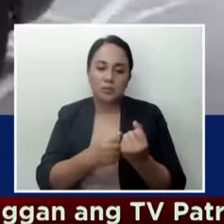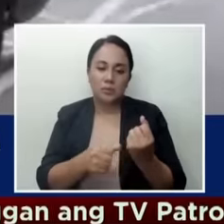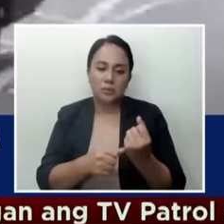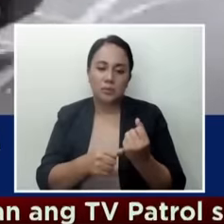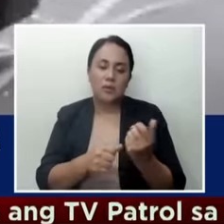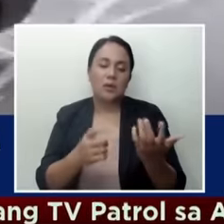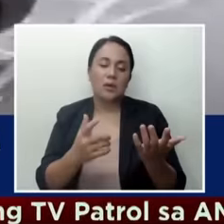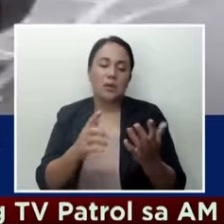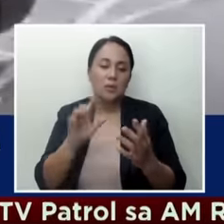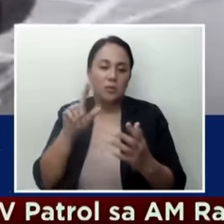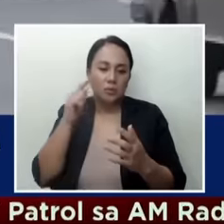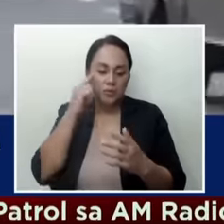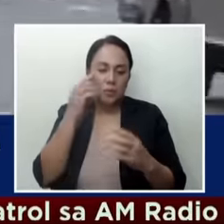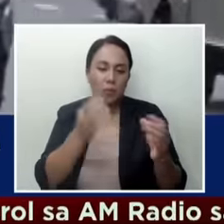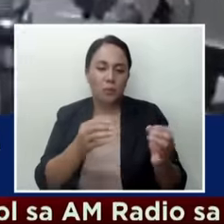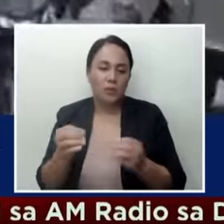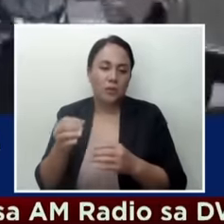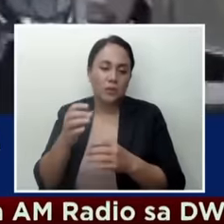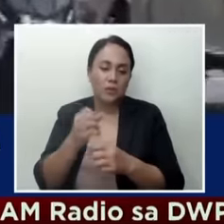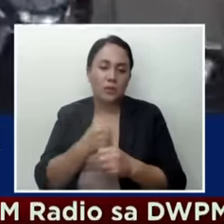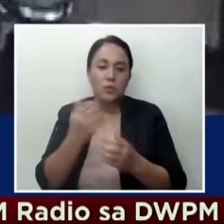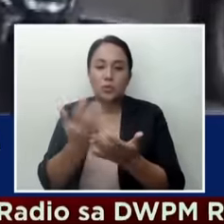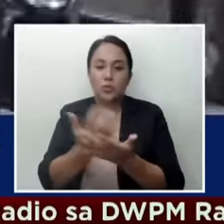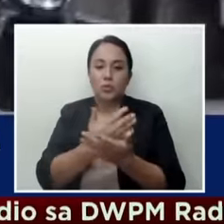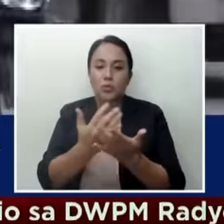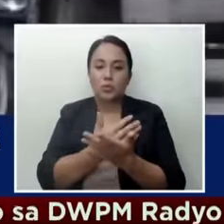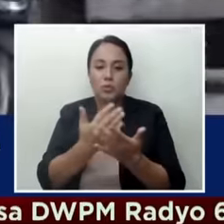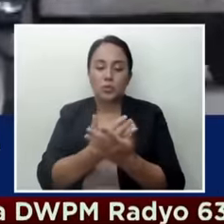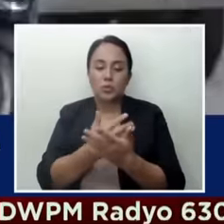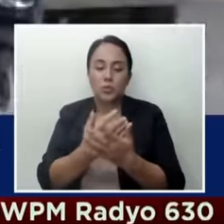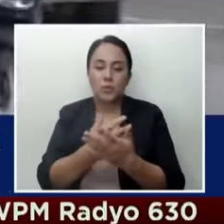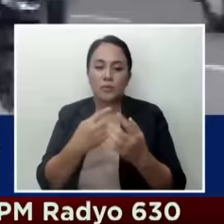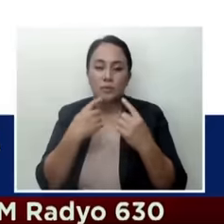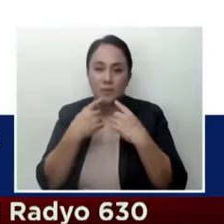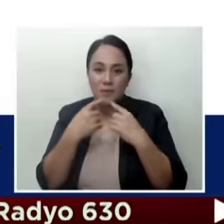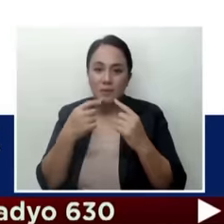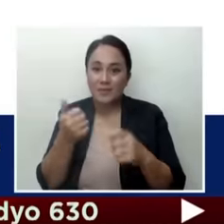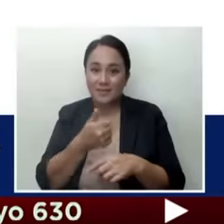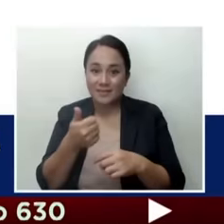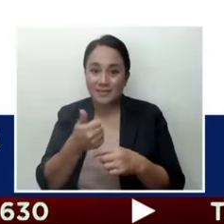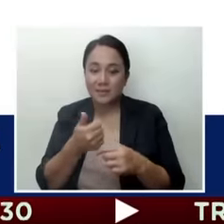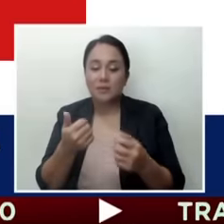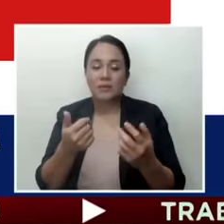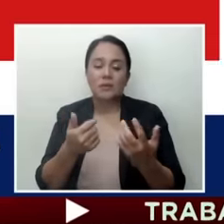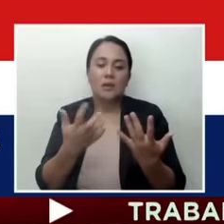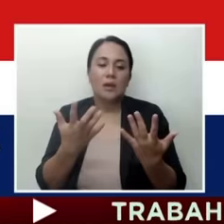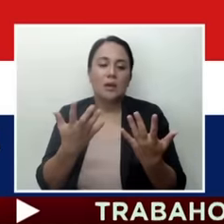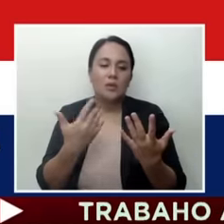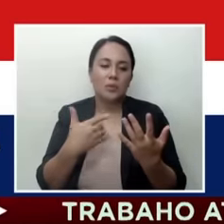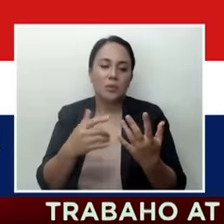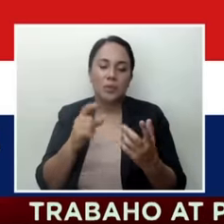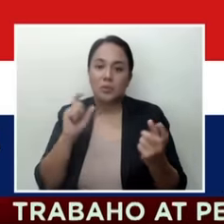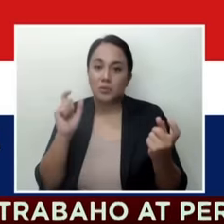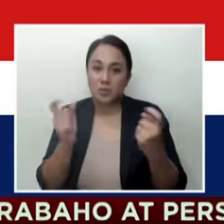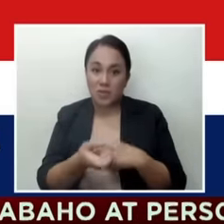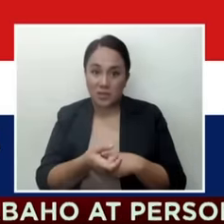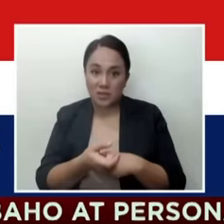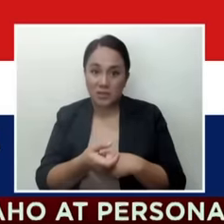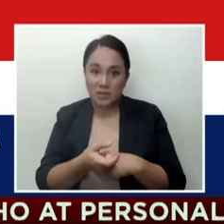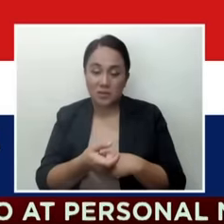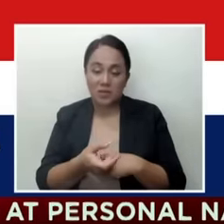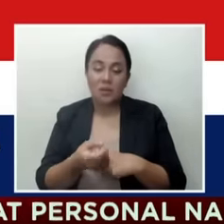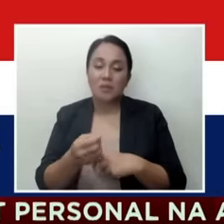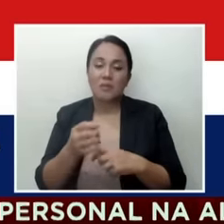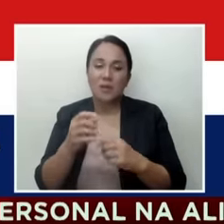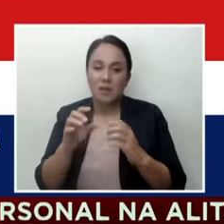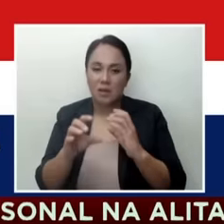sa mga operators na kukuha ng modernized public utility vehicle. Hindi naman papalitan kaagad yung kanilang mga